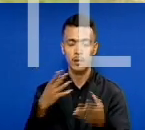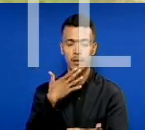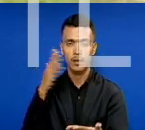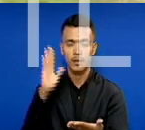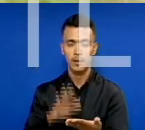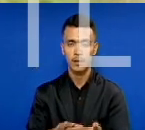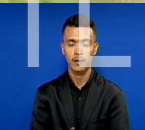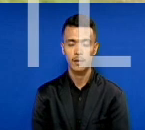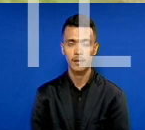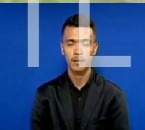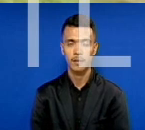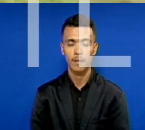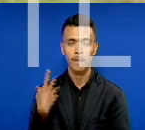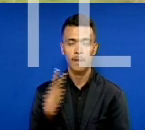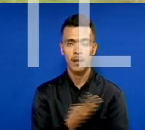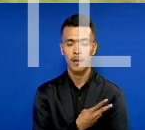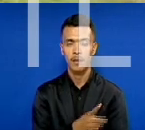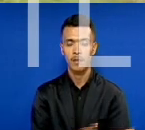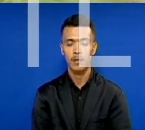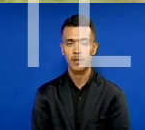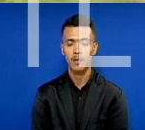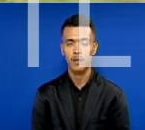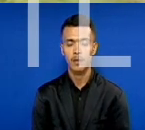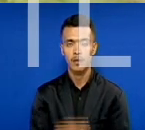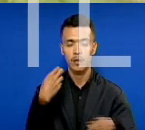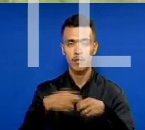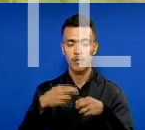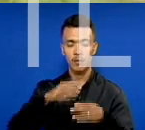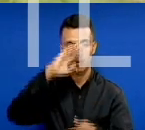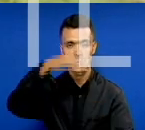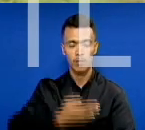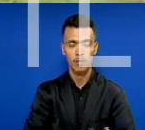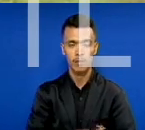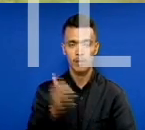estrada anesane ami dificulta mos ma ba amini orang sira sekola mai iha